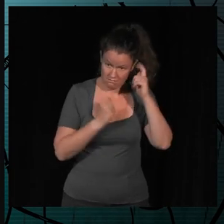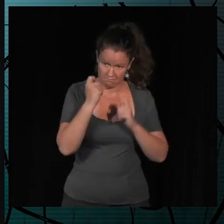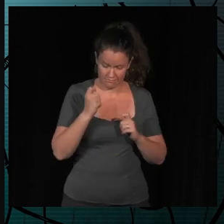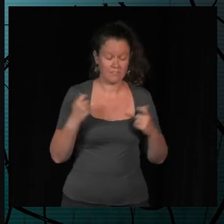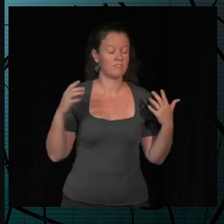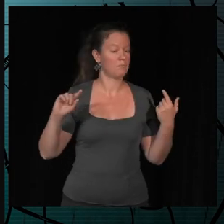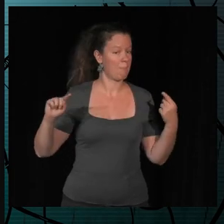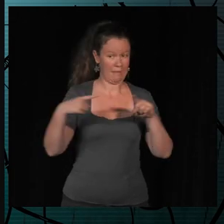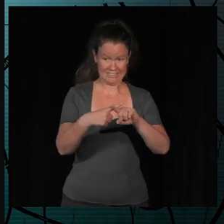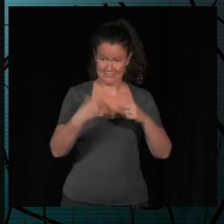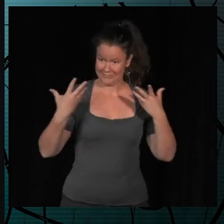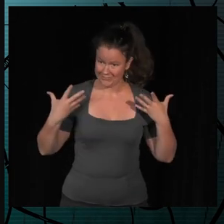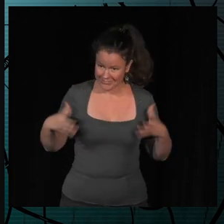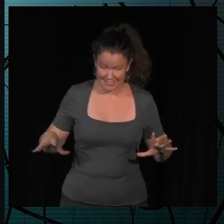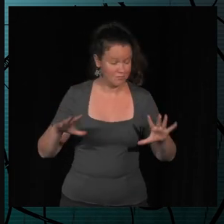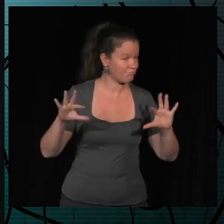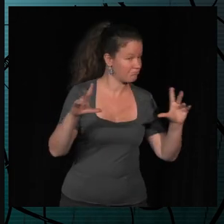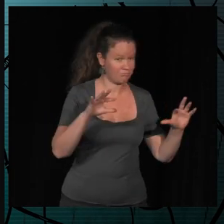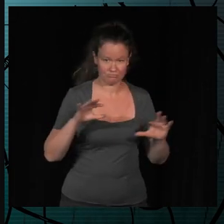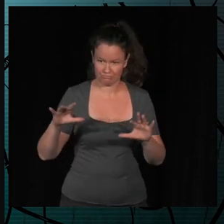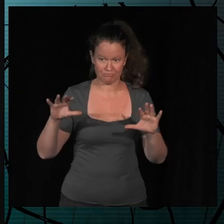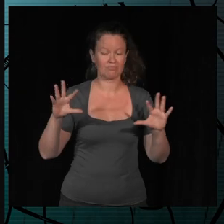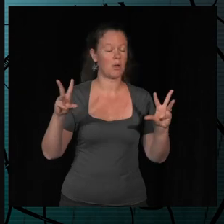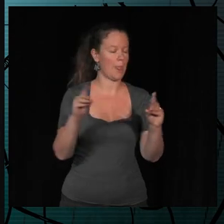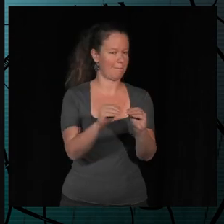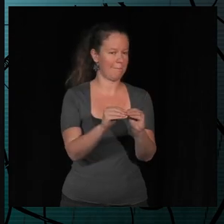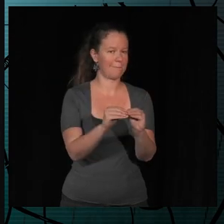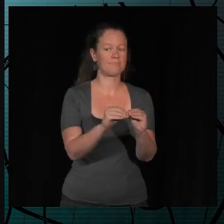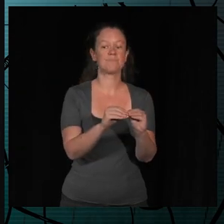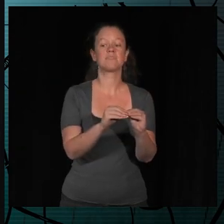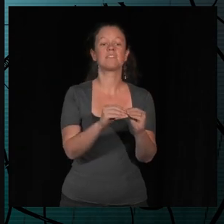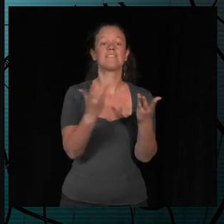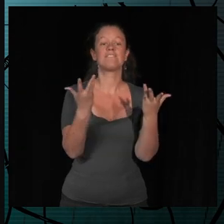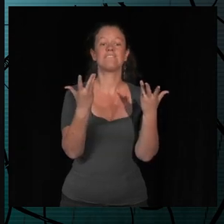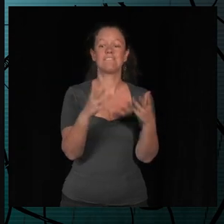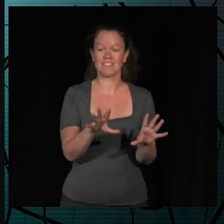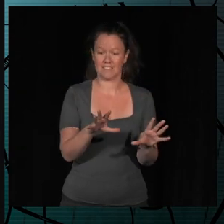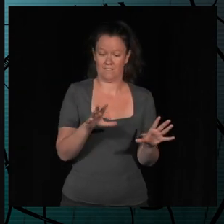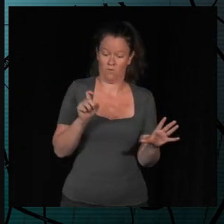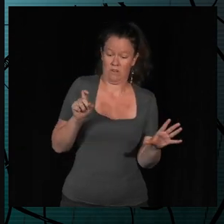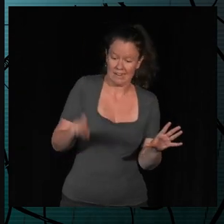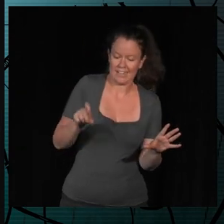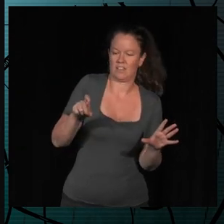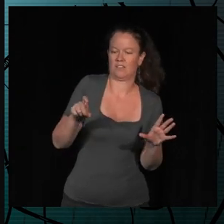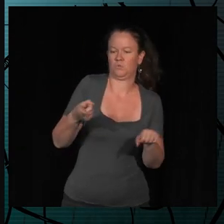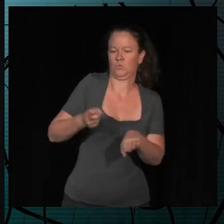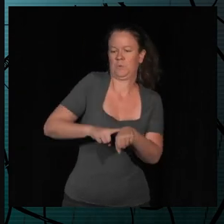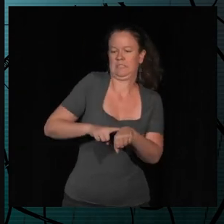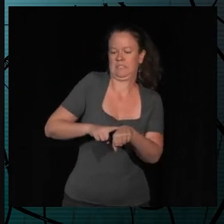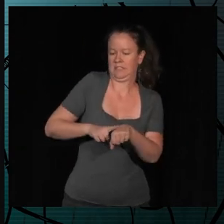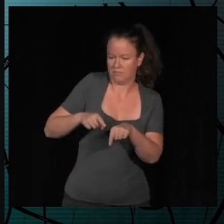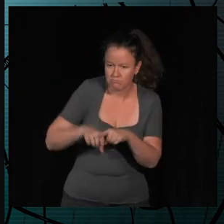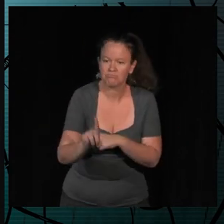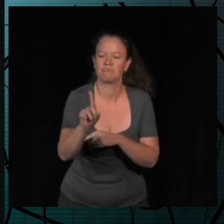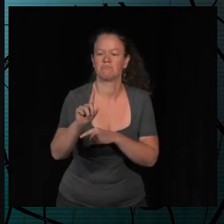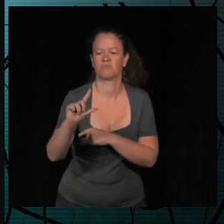recliquer pour pouvoir continuer maintenant lorsqu'on finit la partie on va d'emblé vous pousser à faire